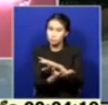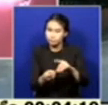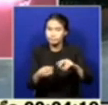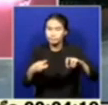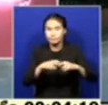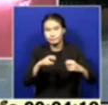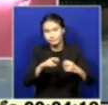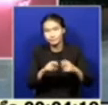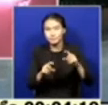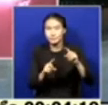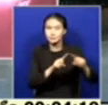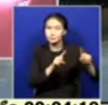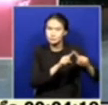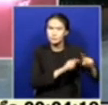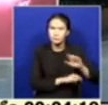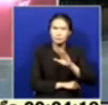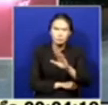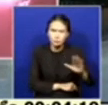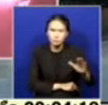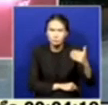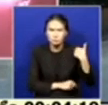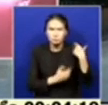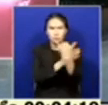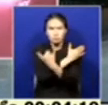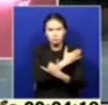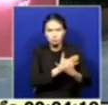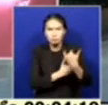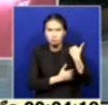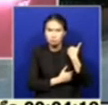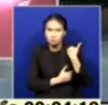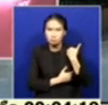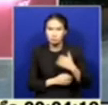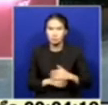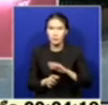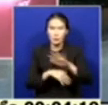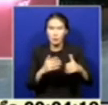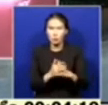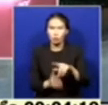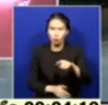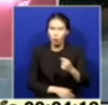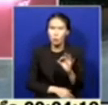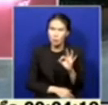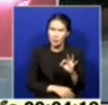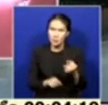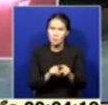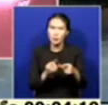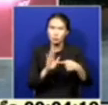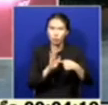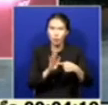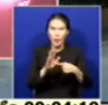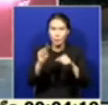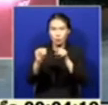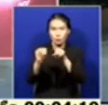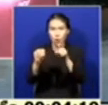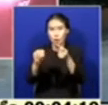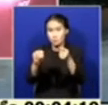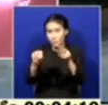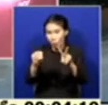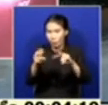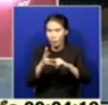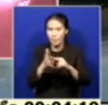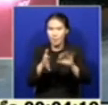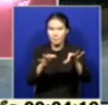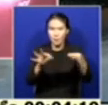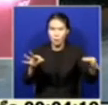รษะและตอบรับว่าใช่ทุกประเทศมีกฎหมายอาญาเฉพาะเรื่องนะที่เกี่ยวข้องกับ